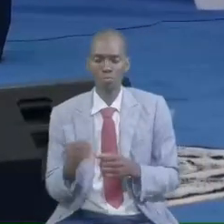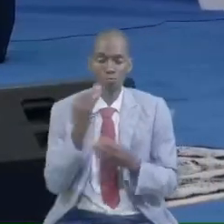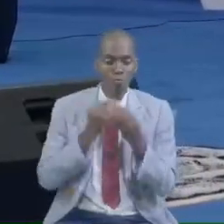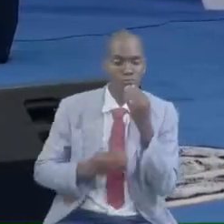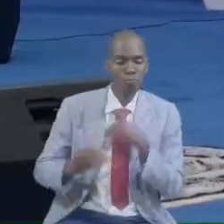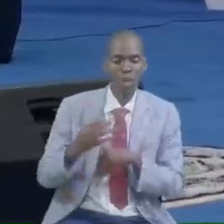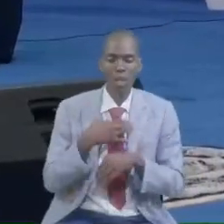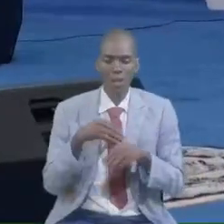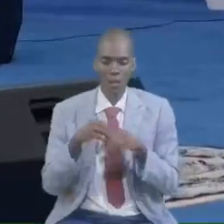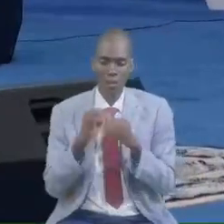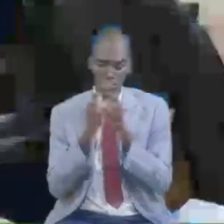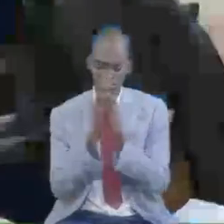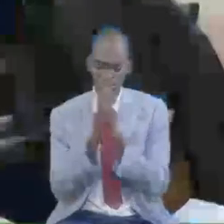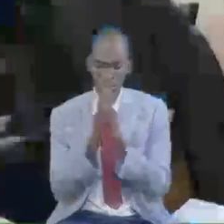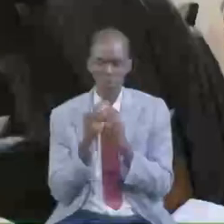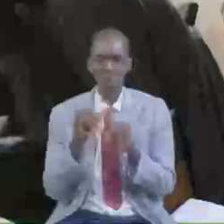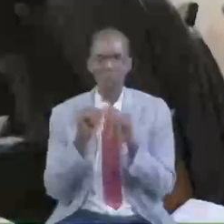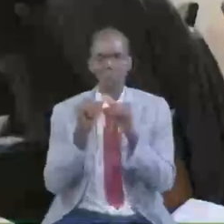prières. Maintenant, dans le